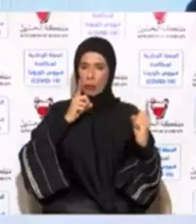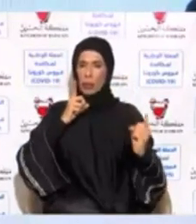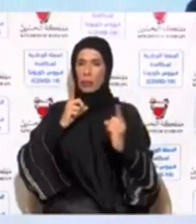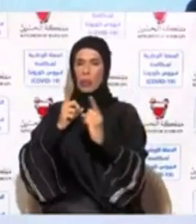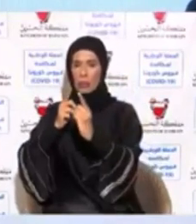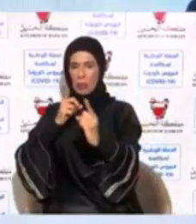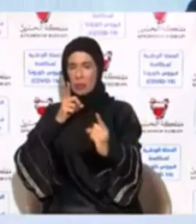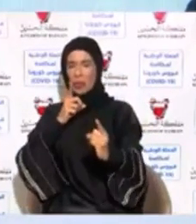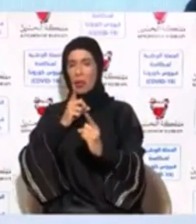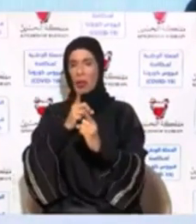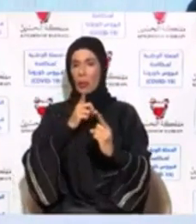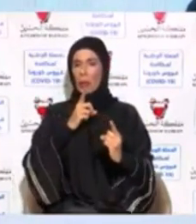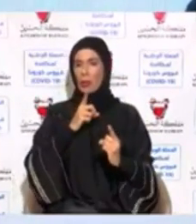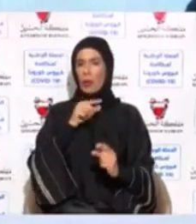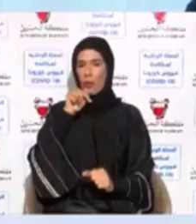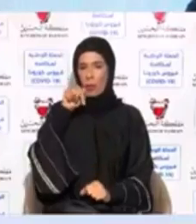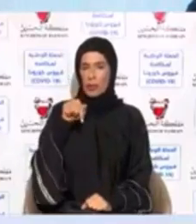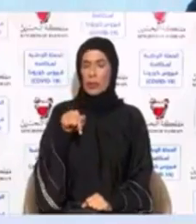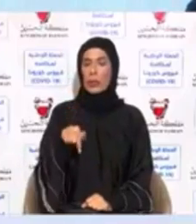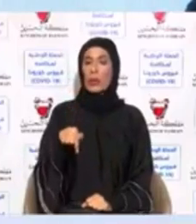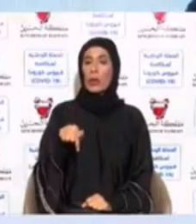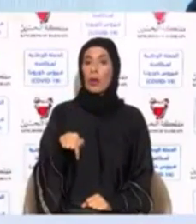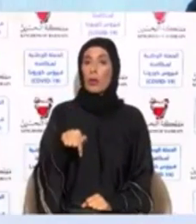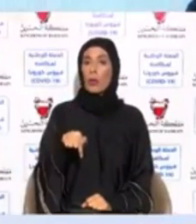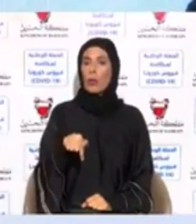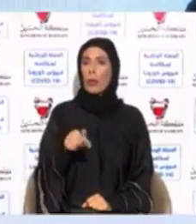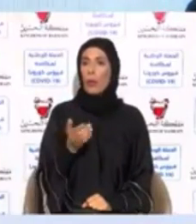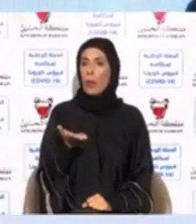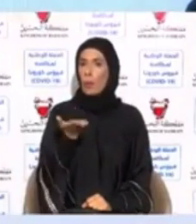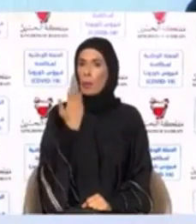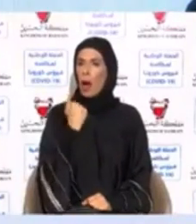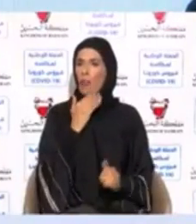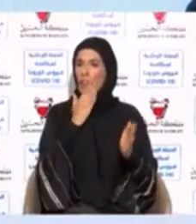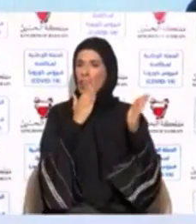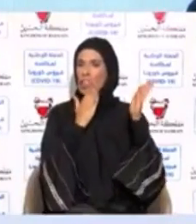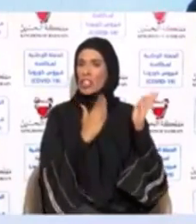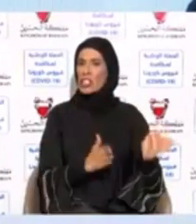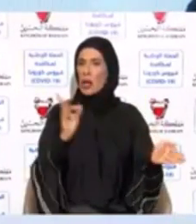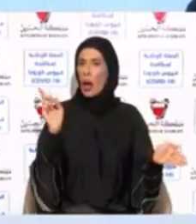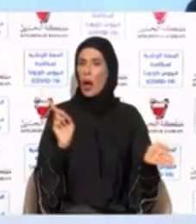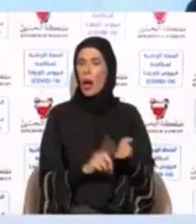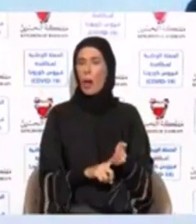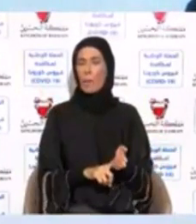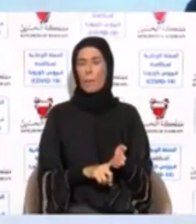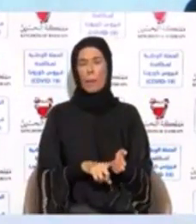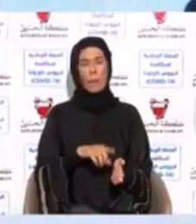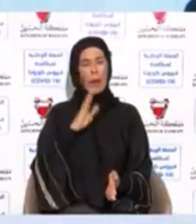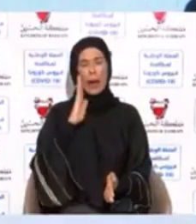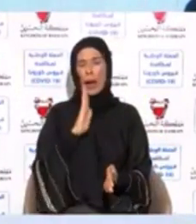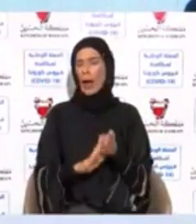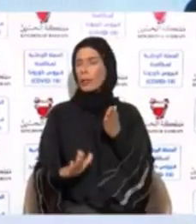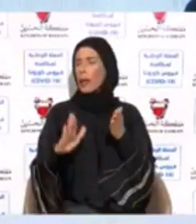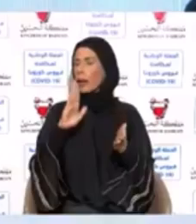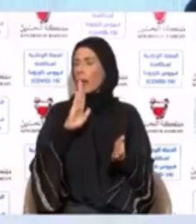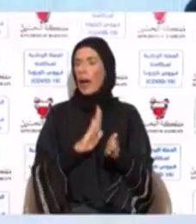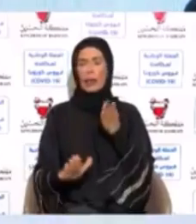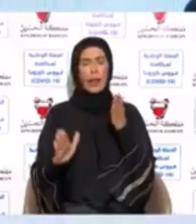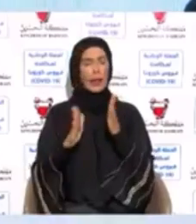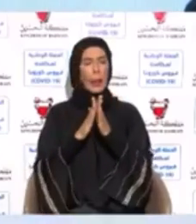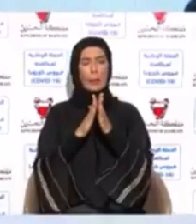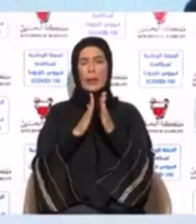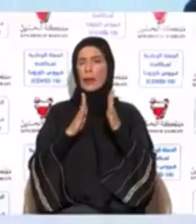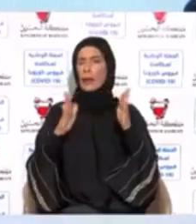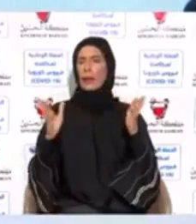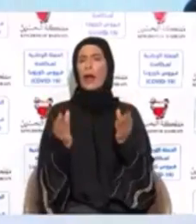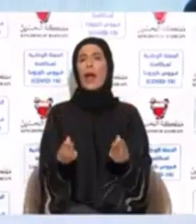التعاون فيها، بس في المقابل من هذا أن أي تهاون في تطبيق هذه الإجراءات الوقائية يؤدي بالتالي